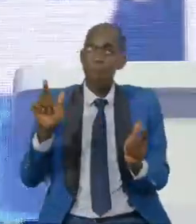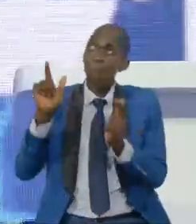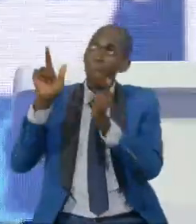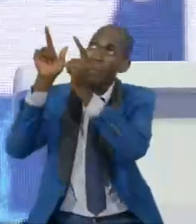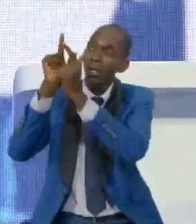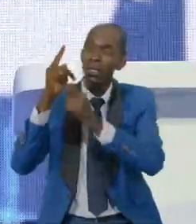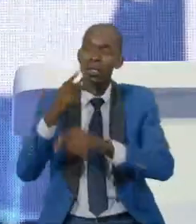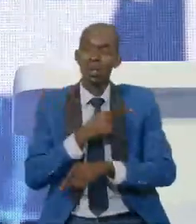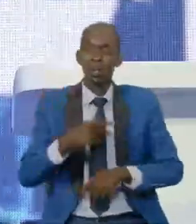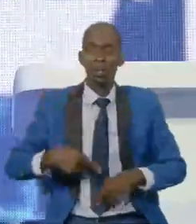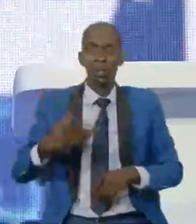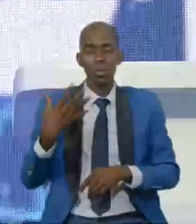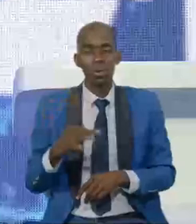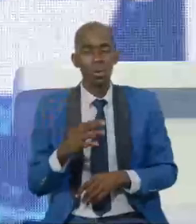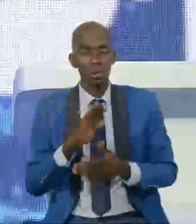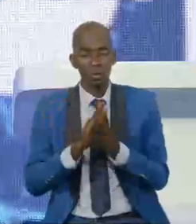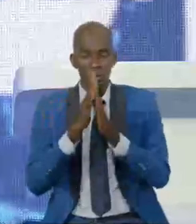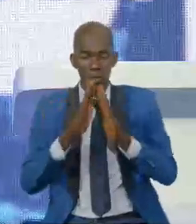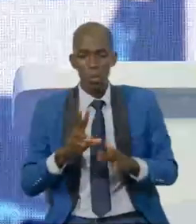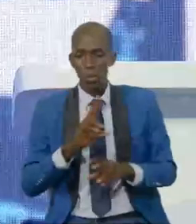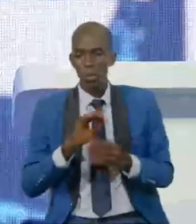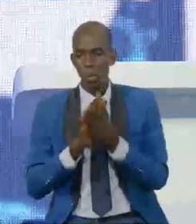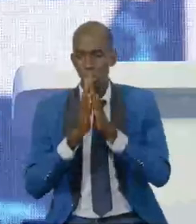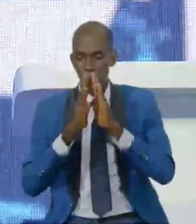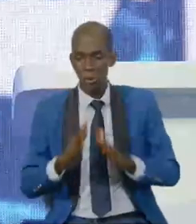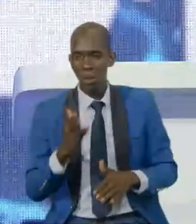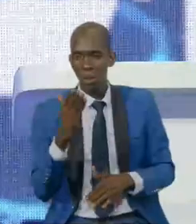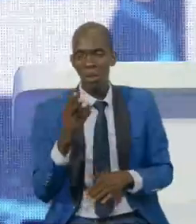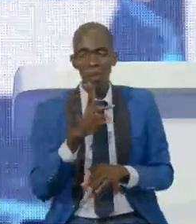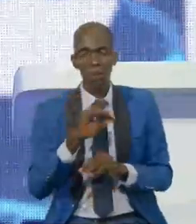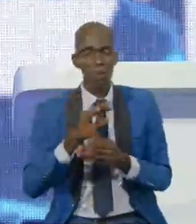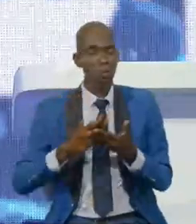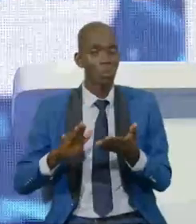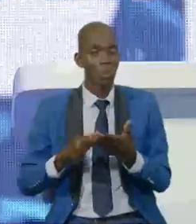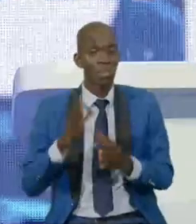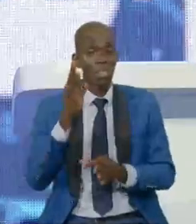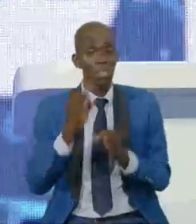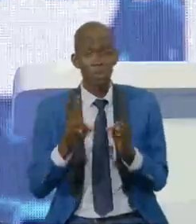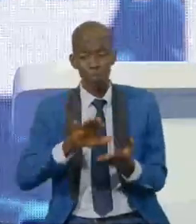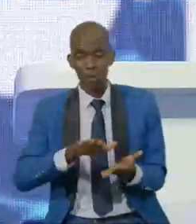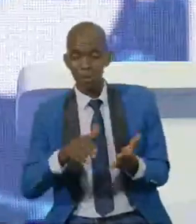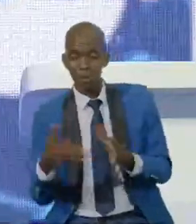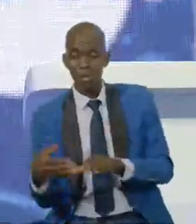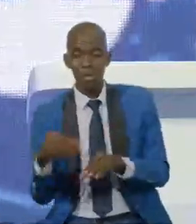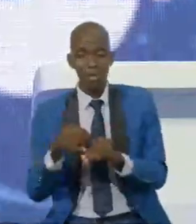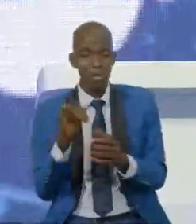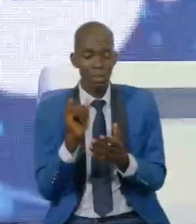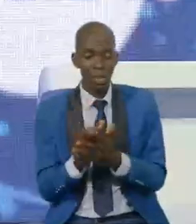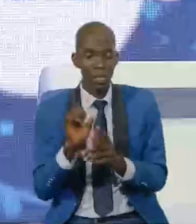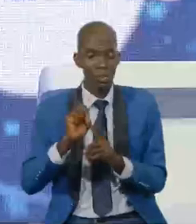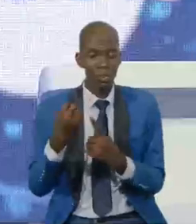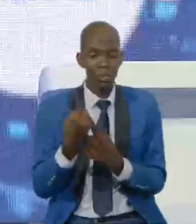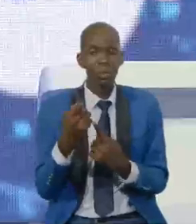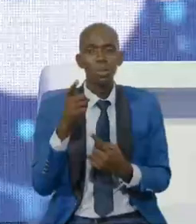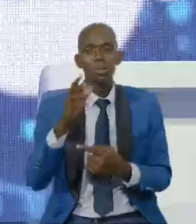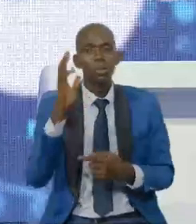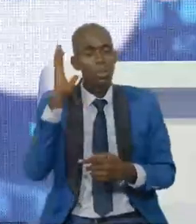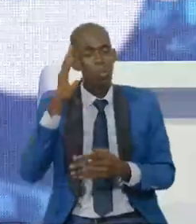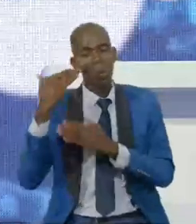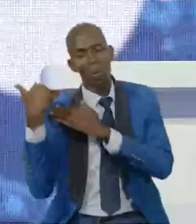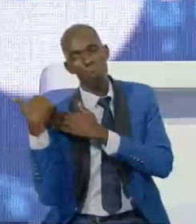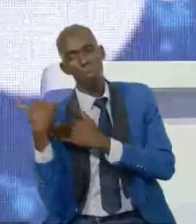Peace, and there's no peace and there's no pardon. If you died in that condition, you will bear your